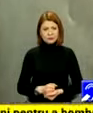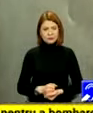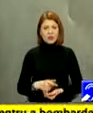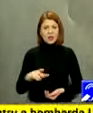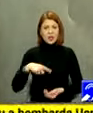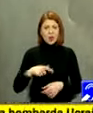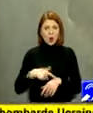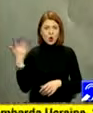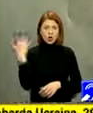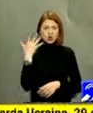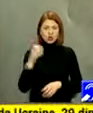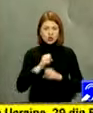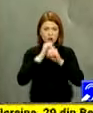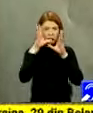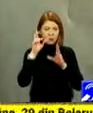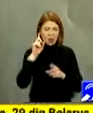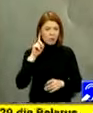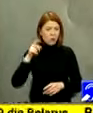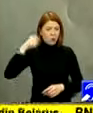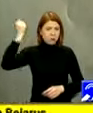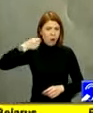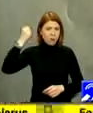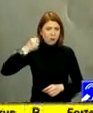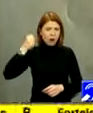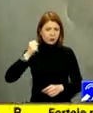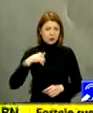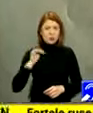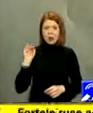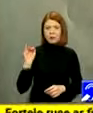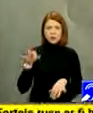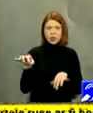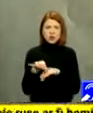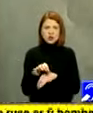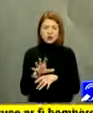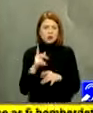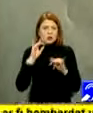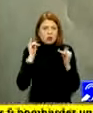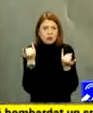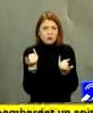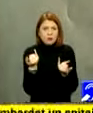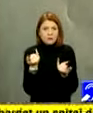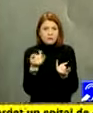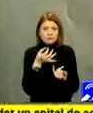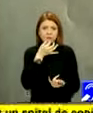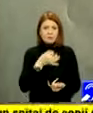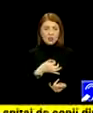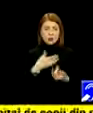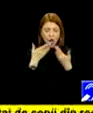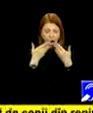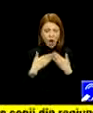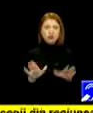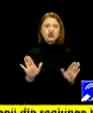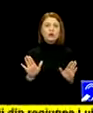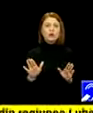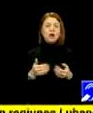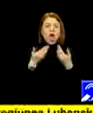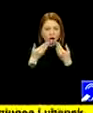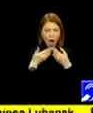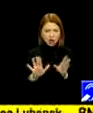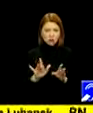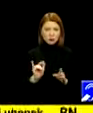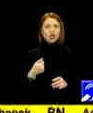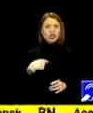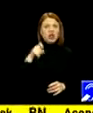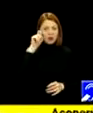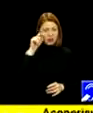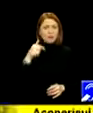Era ora 5 dimineața, ne-au trezit bombardamentele și l-am întrebat pe soțul meu ce se întâmplă. Și a zis, a început. A început ceea ce